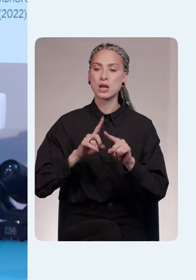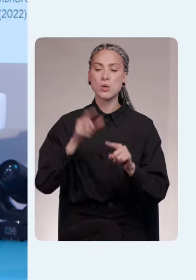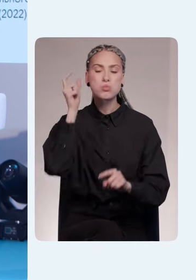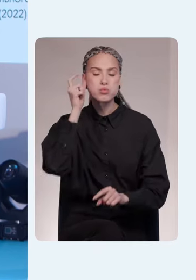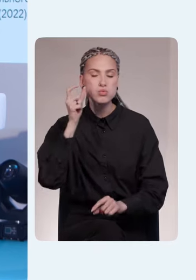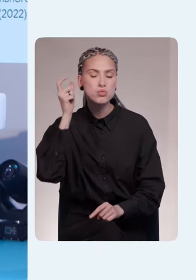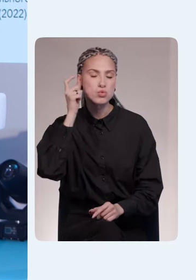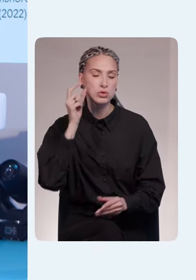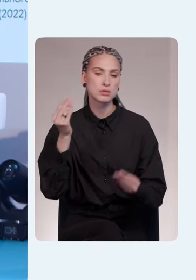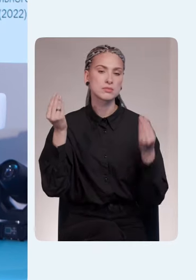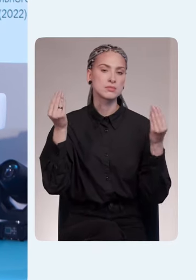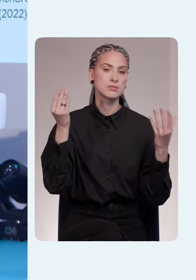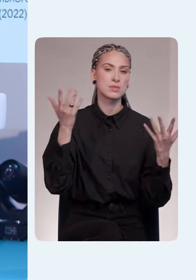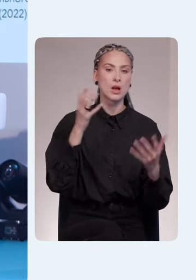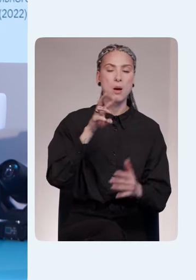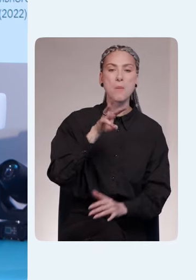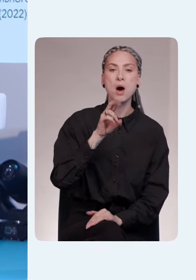Пушкин, Александр